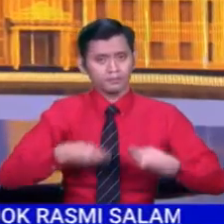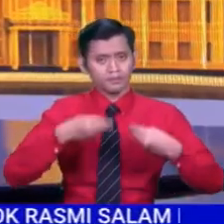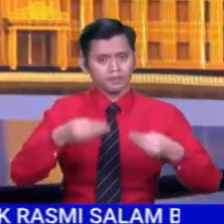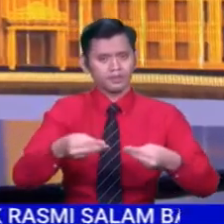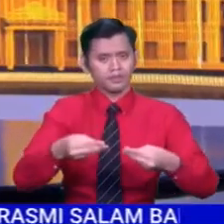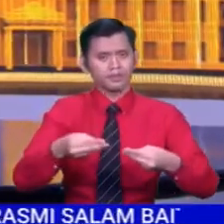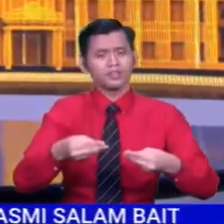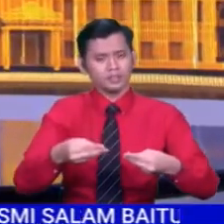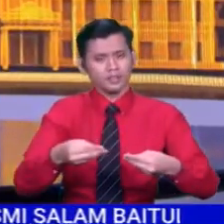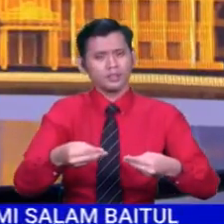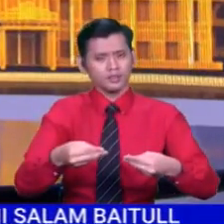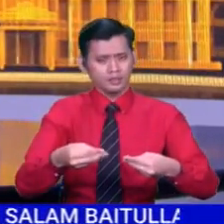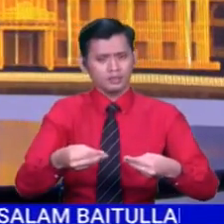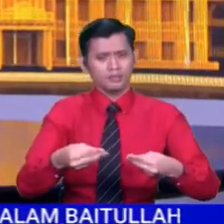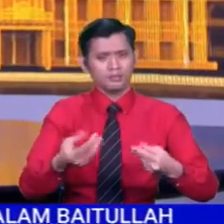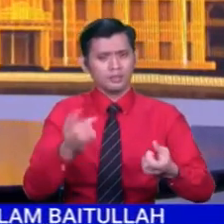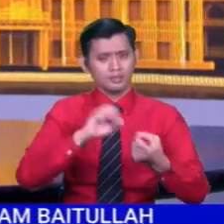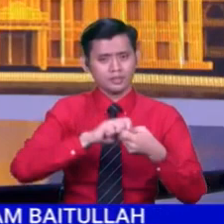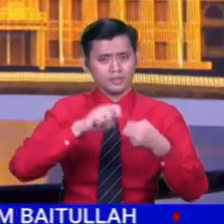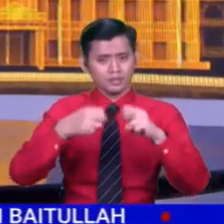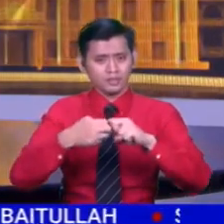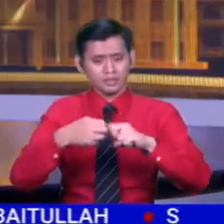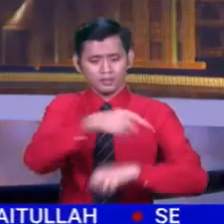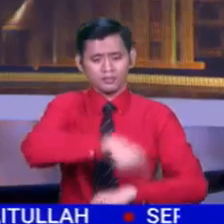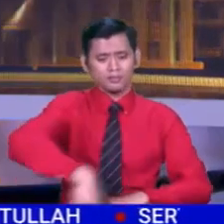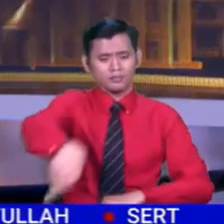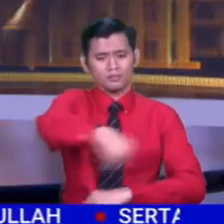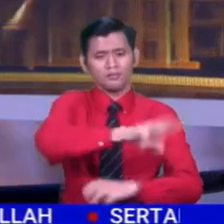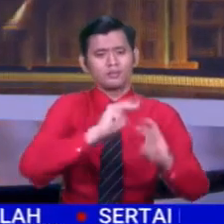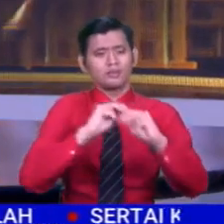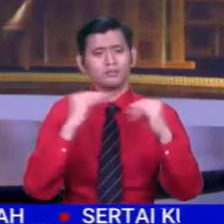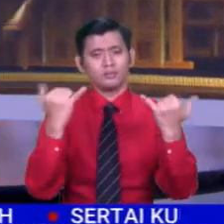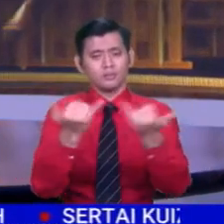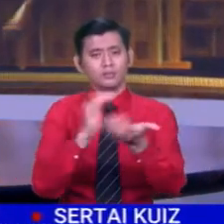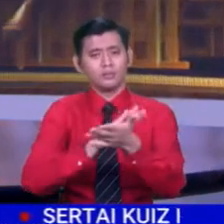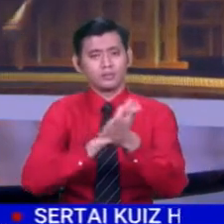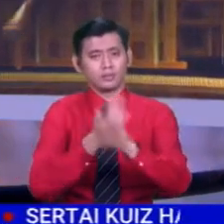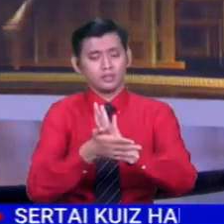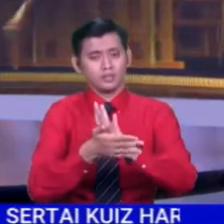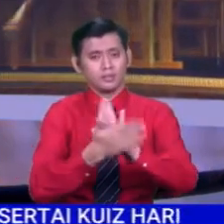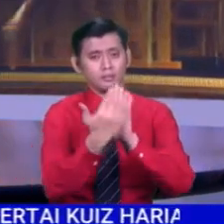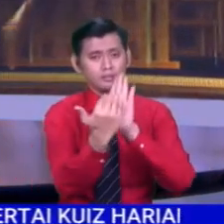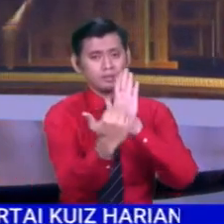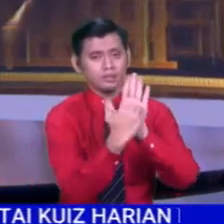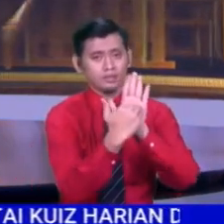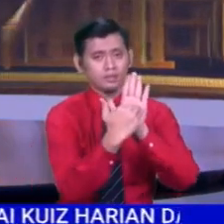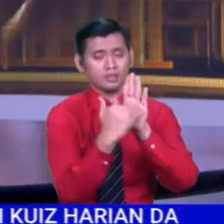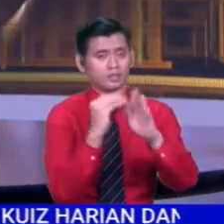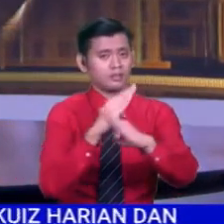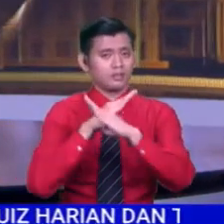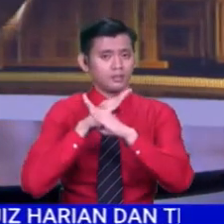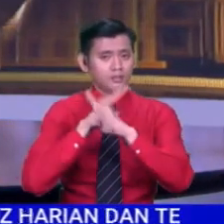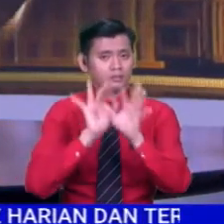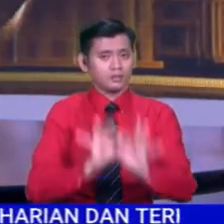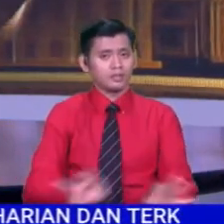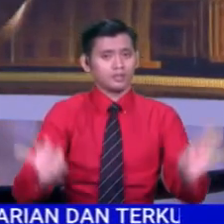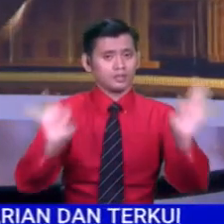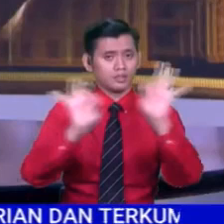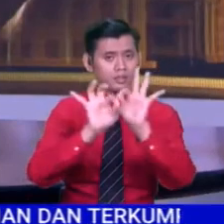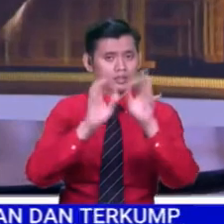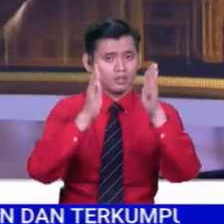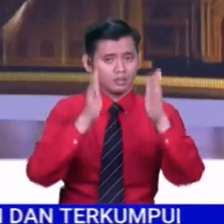tabu untuk dibincangkan dalam masyarakat. Ekoran itu ia menjadi penghalang utama buat individu yang berdepan masalah